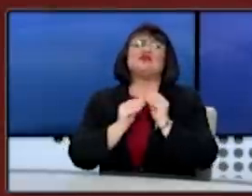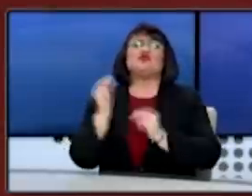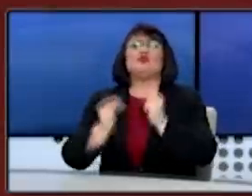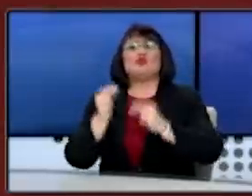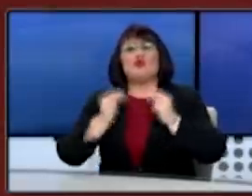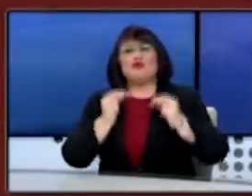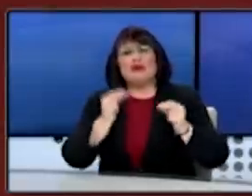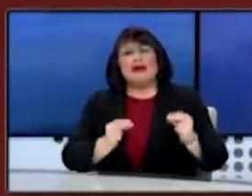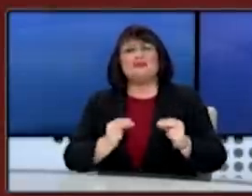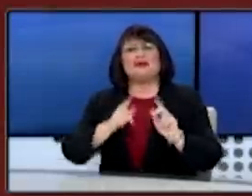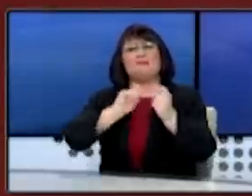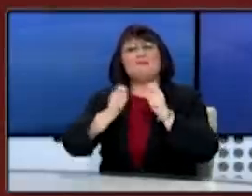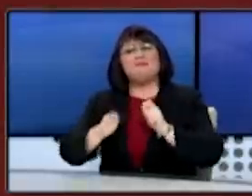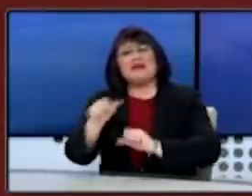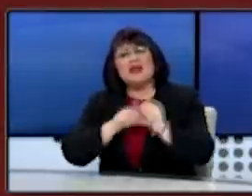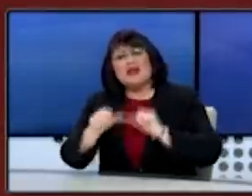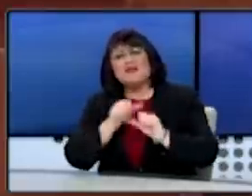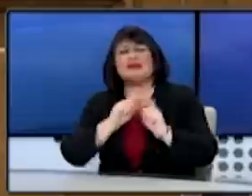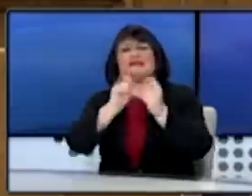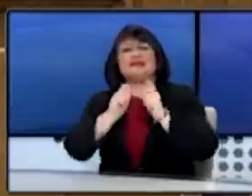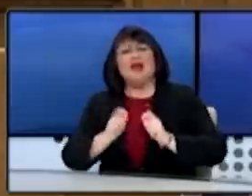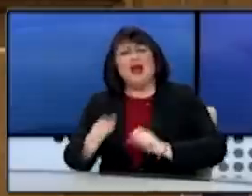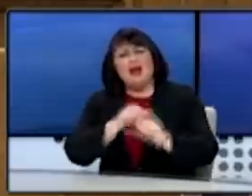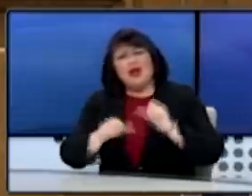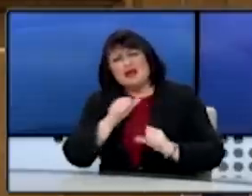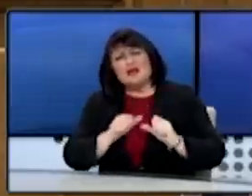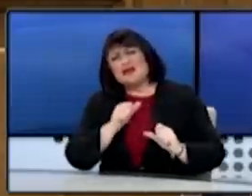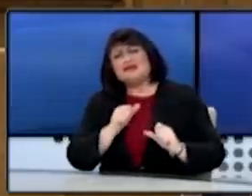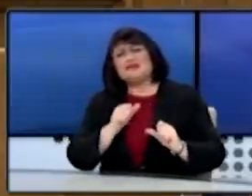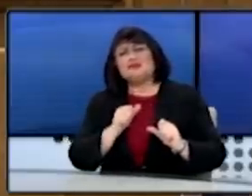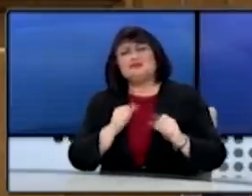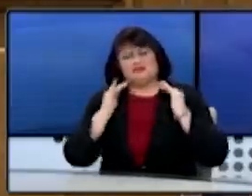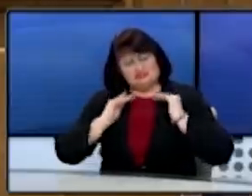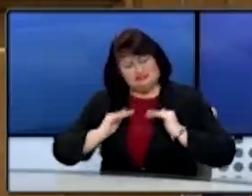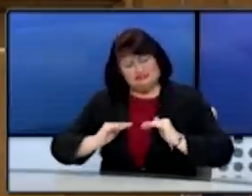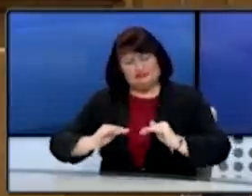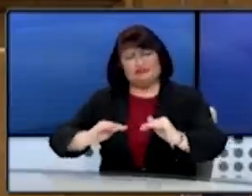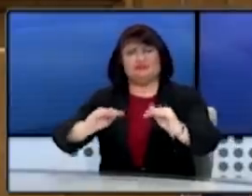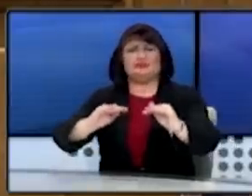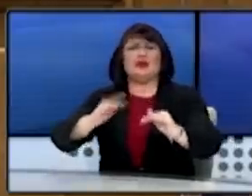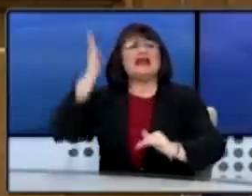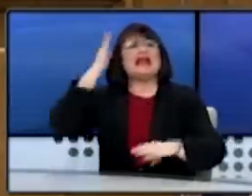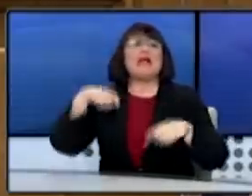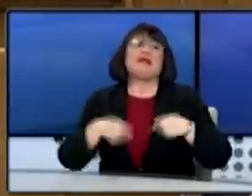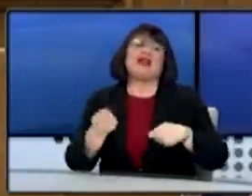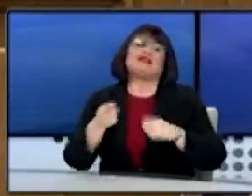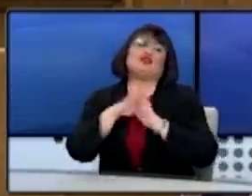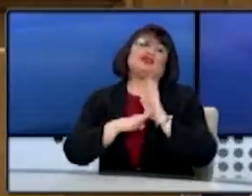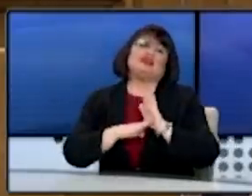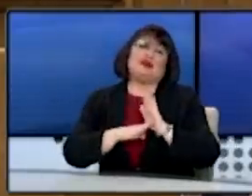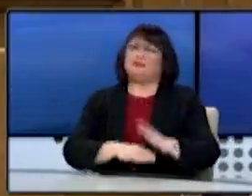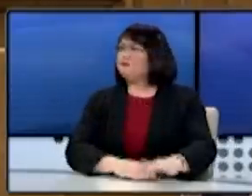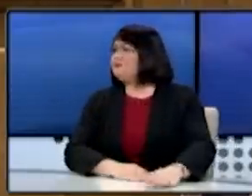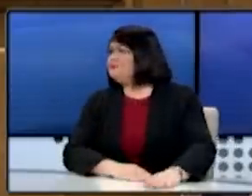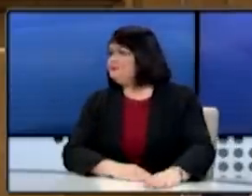τις γνωστές μεταρρυθμίσεις, αναδιαρθρώσεις για την εδραίωση και μακροημέρευση όμως πάλι του καπιταλιστικού